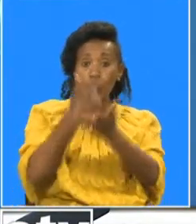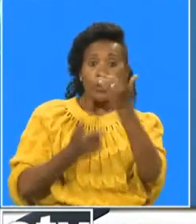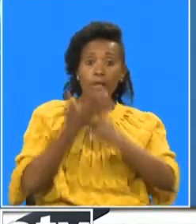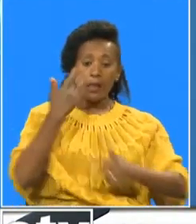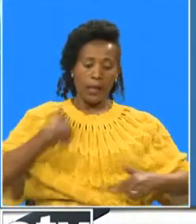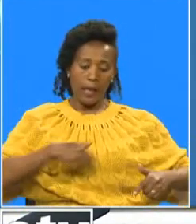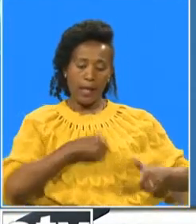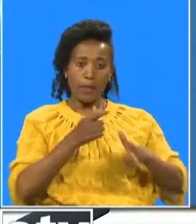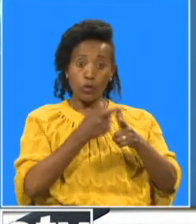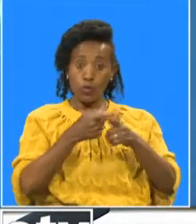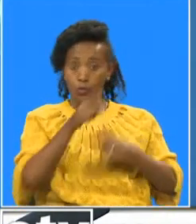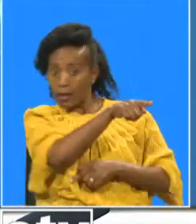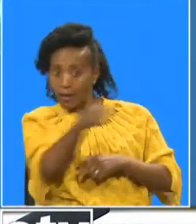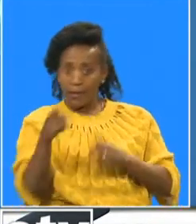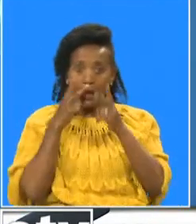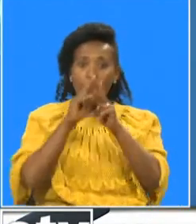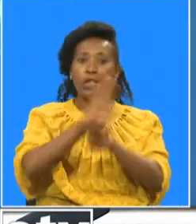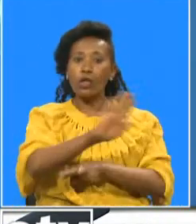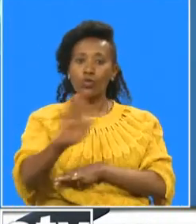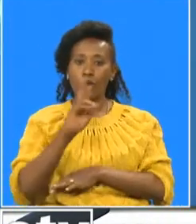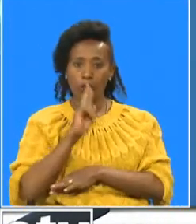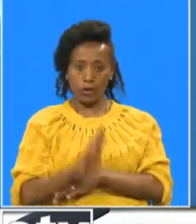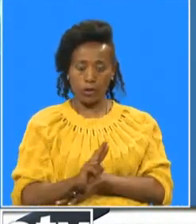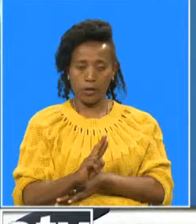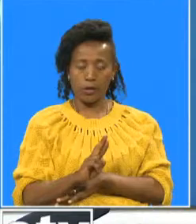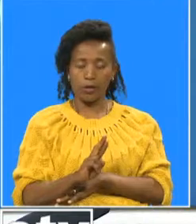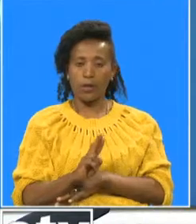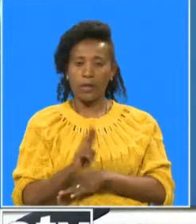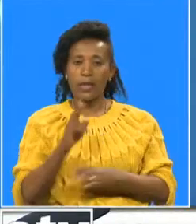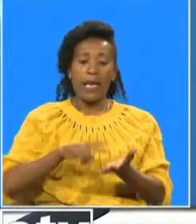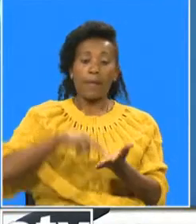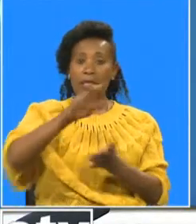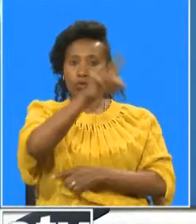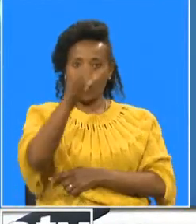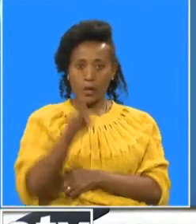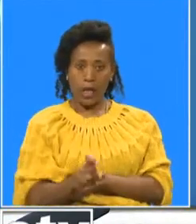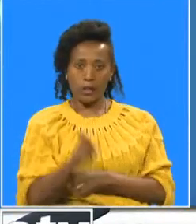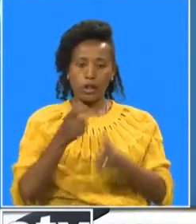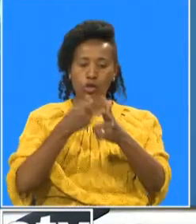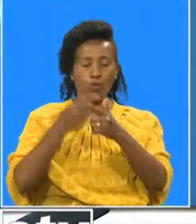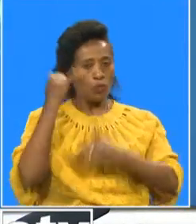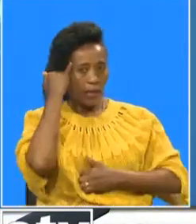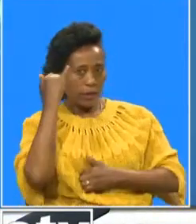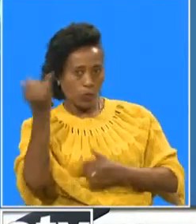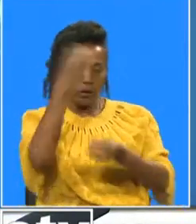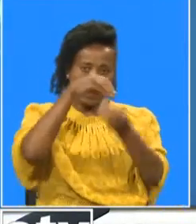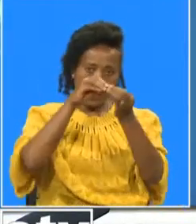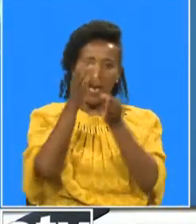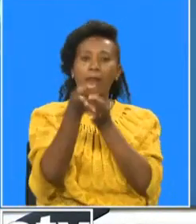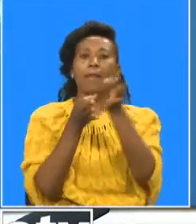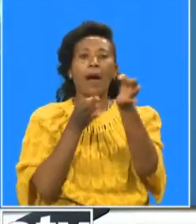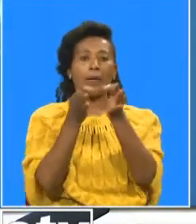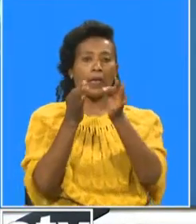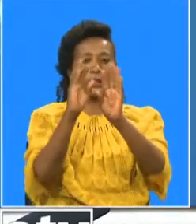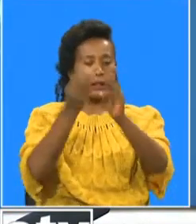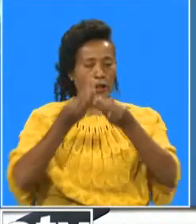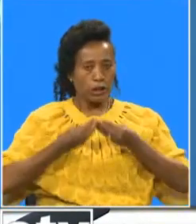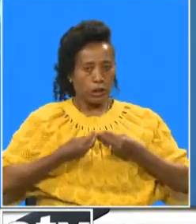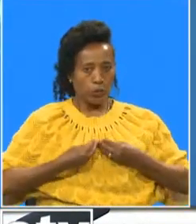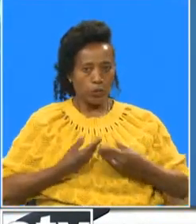ላይ ከኛም እንዲሁም ከናንተ ከተመልካቾቻችን ለሚነሱ ጥያቄዎች እንዲሁም ሐሳቦች ተጨማሪ ማብራሪያዎች